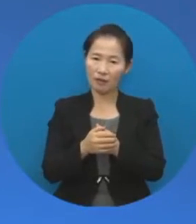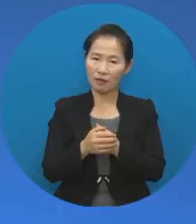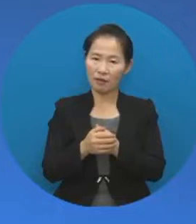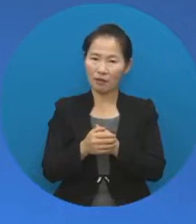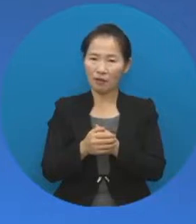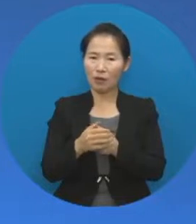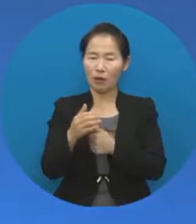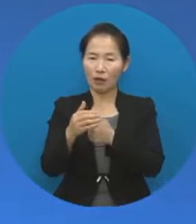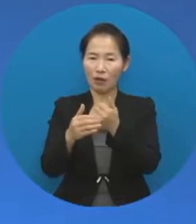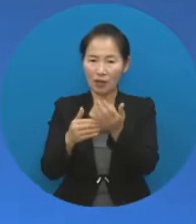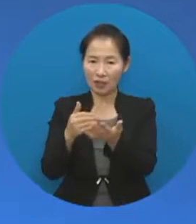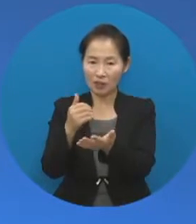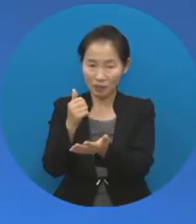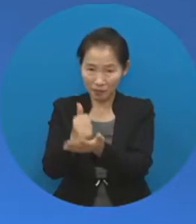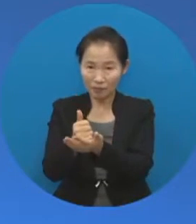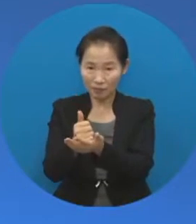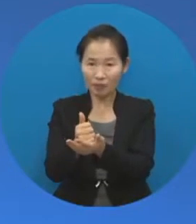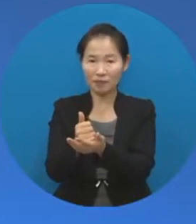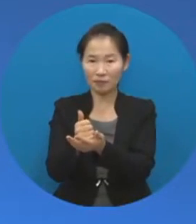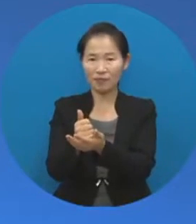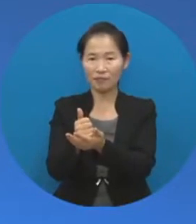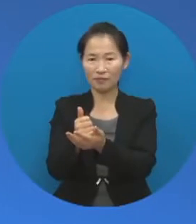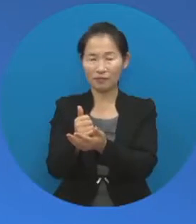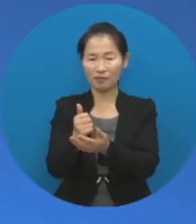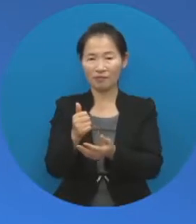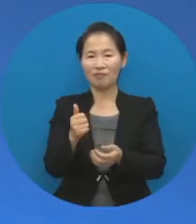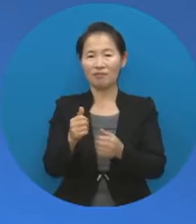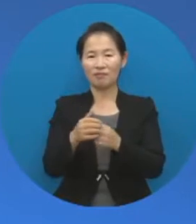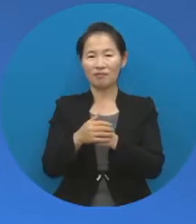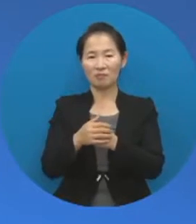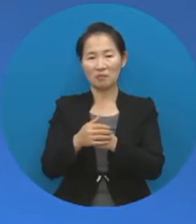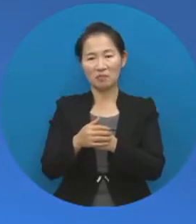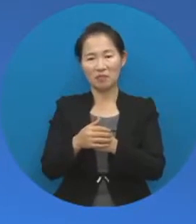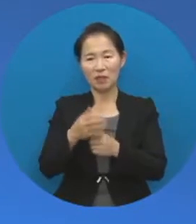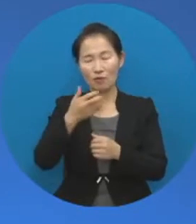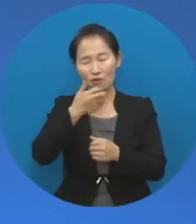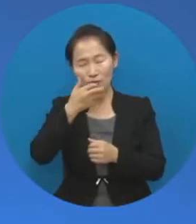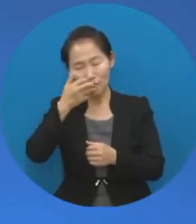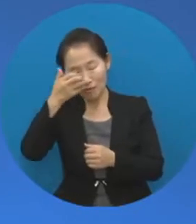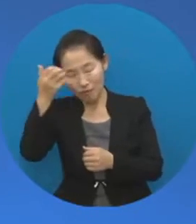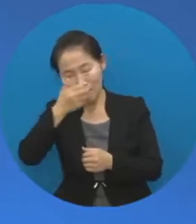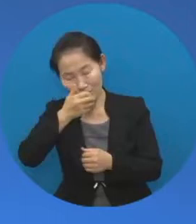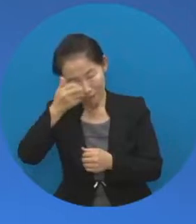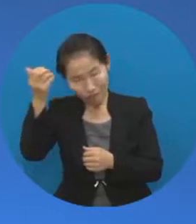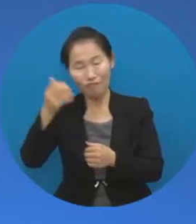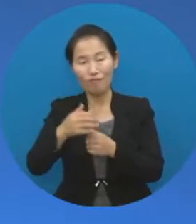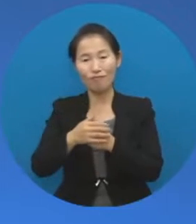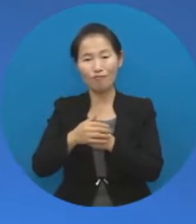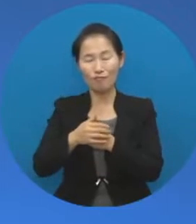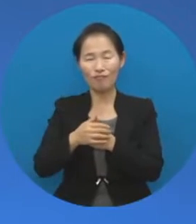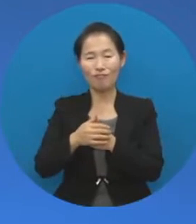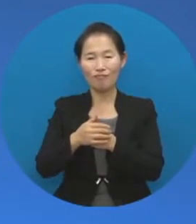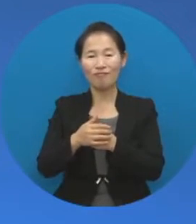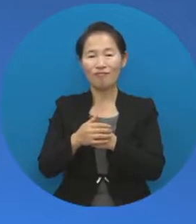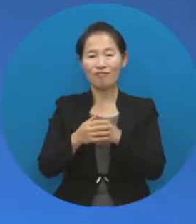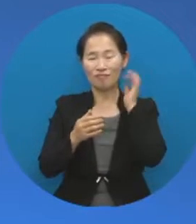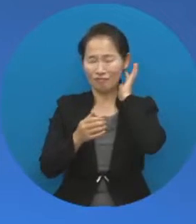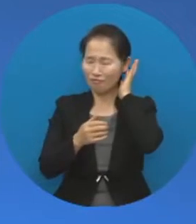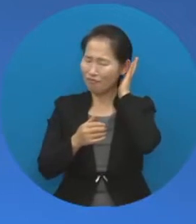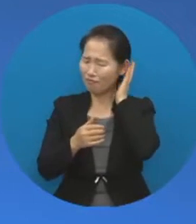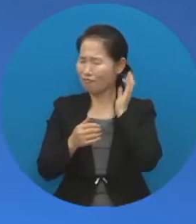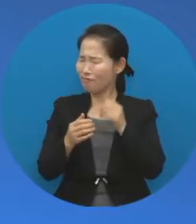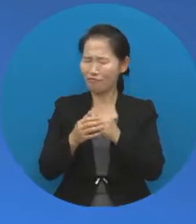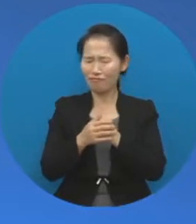되겠다고 한 것도 아닌데 괜히 하나님께서 꿈을 꾸라 그래놓고는 저를 그렇게 이상한 사람한테 보내신